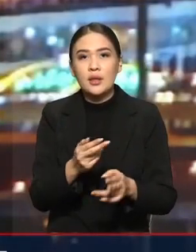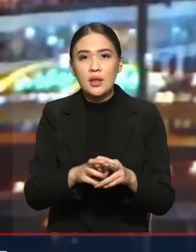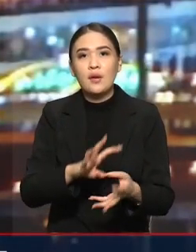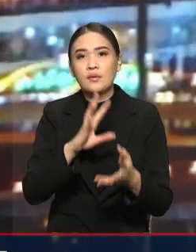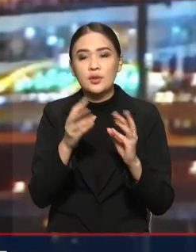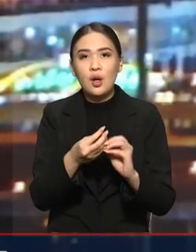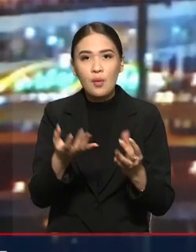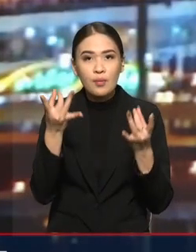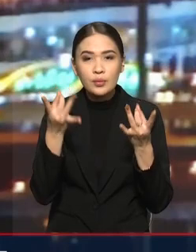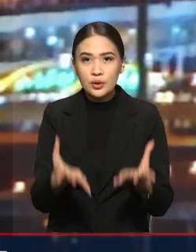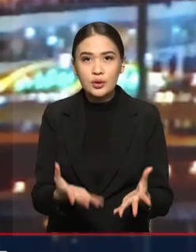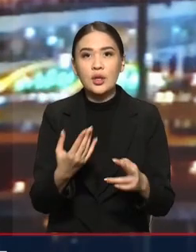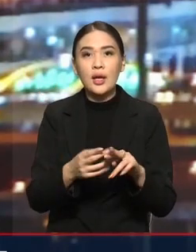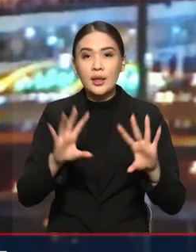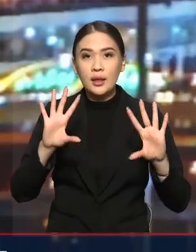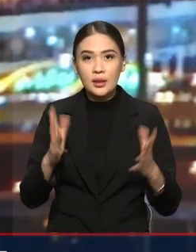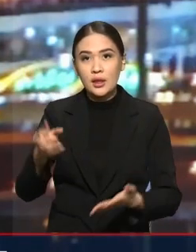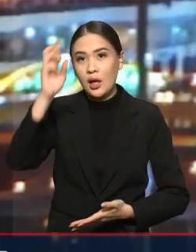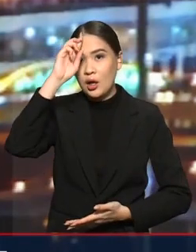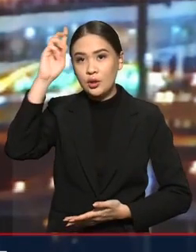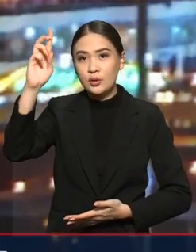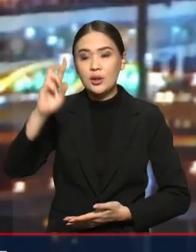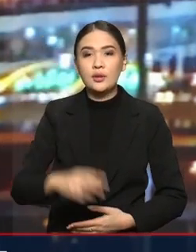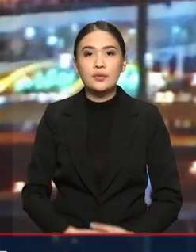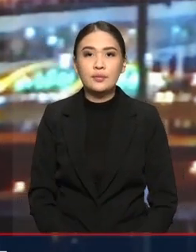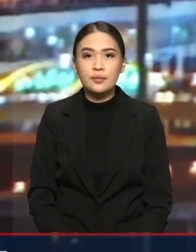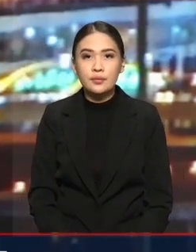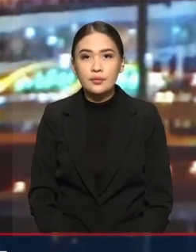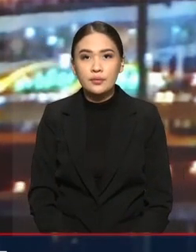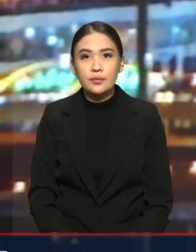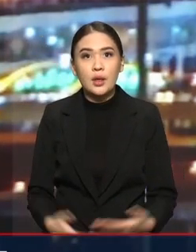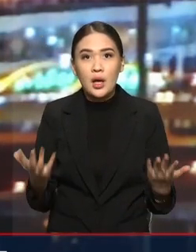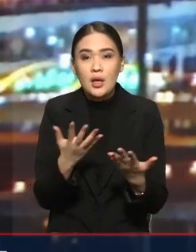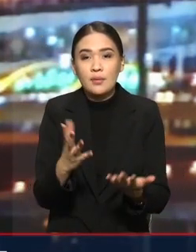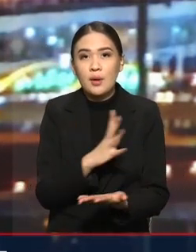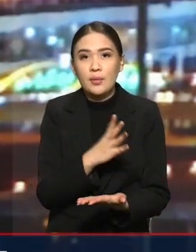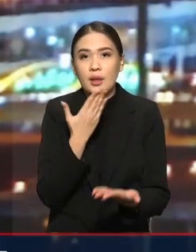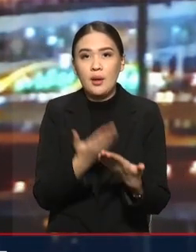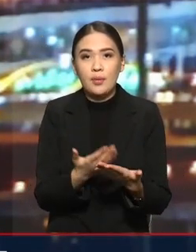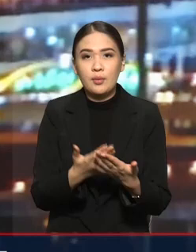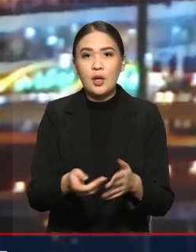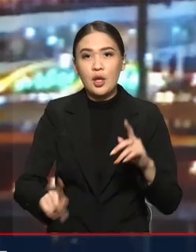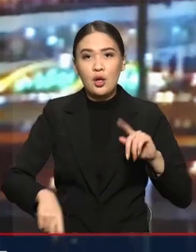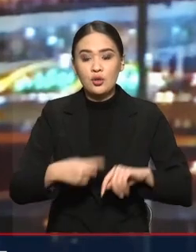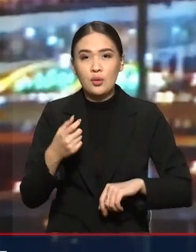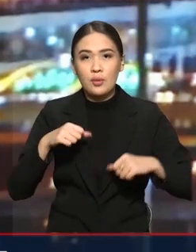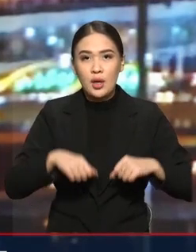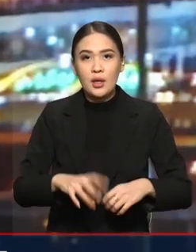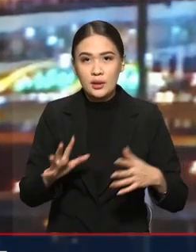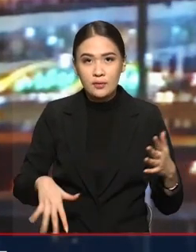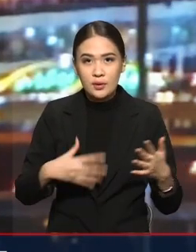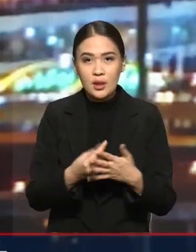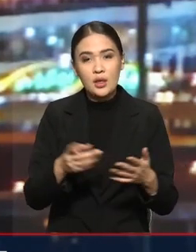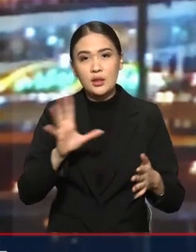Всё достаточно Просто если государство каким-то образом например нарушит права инвестора и что-то у него